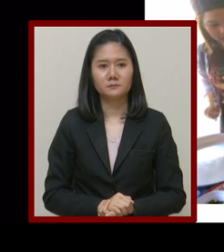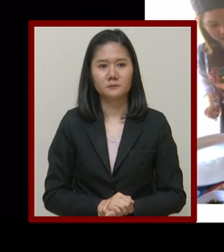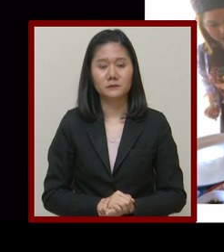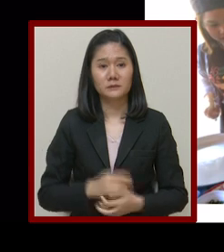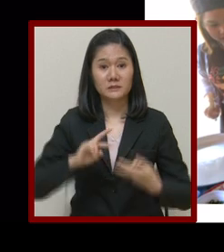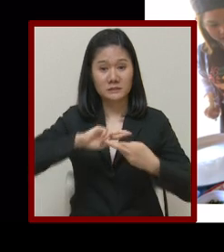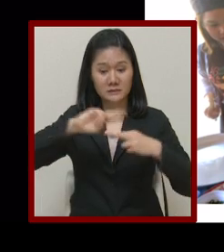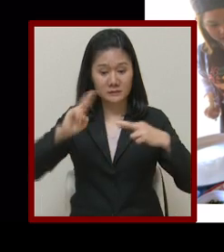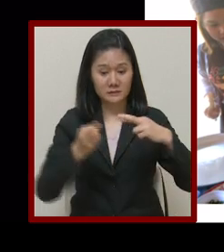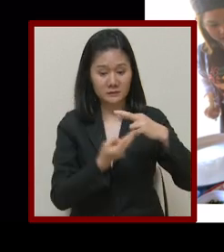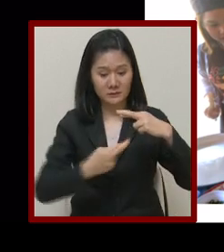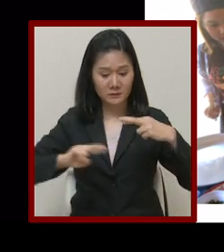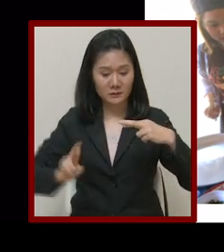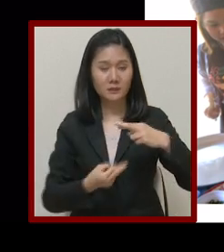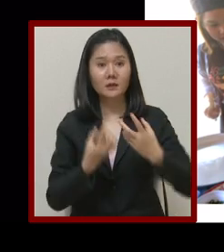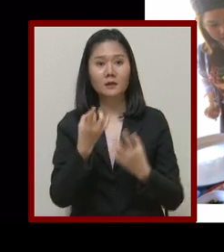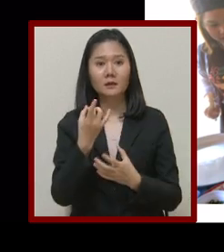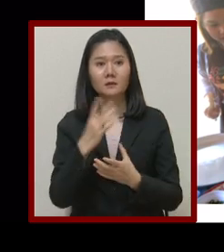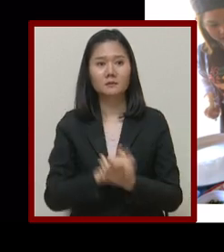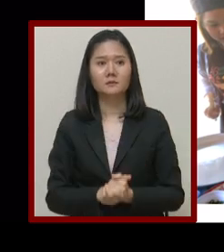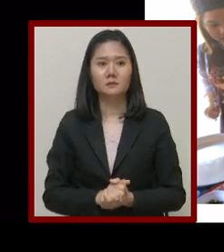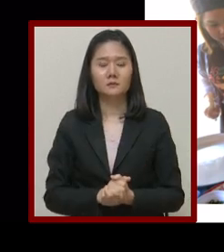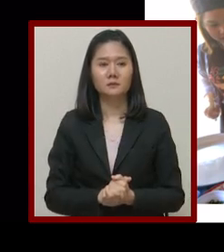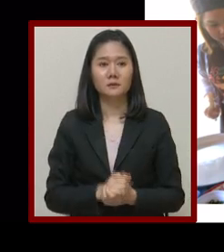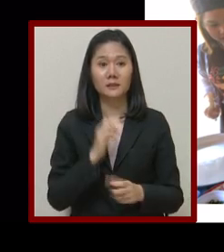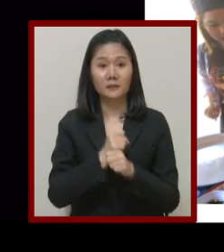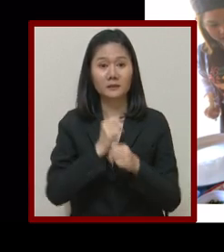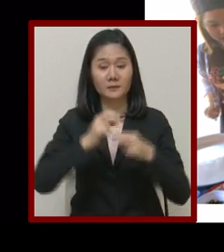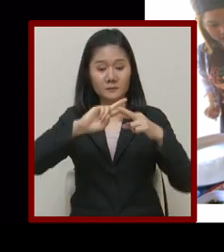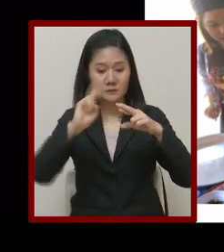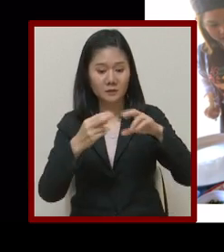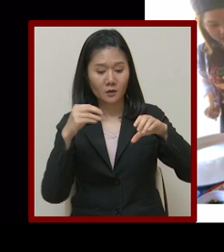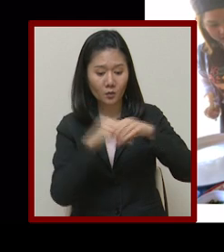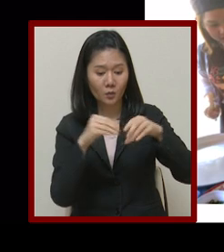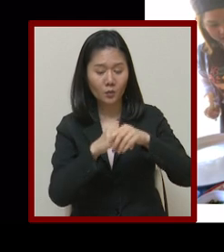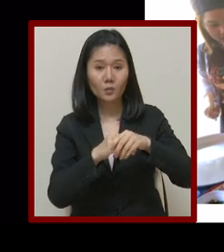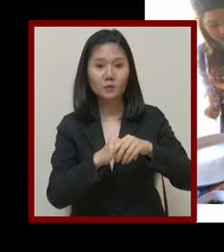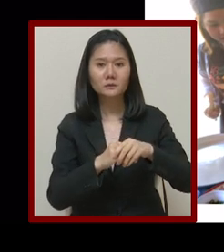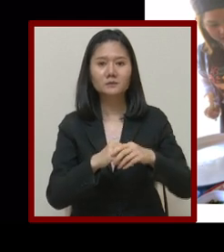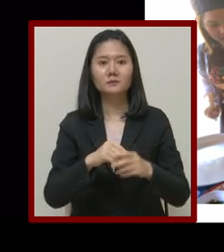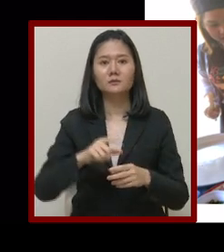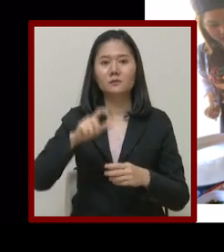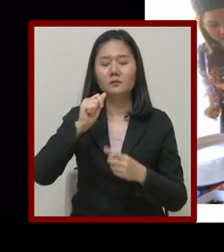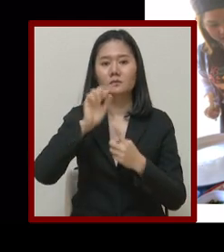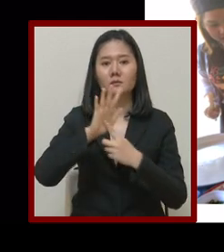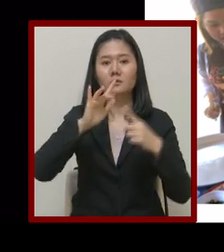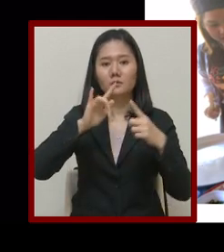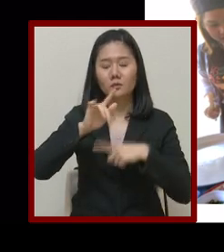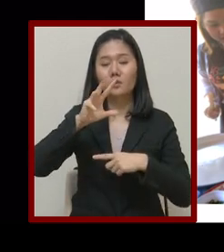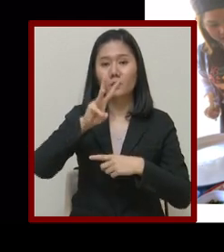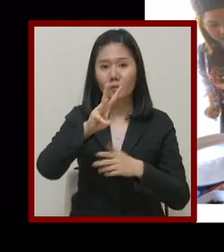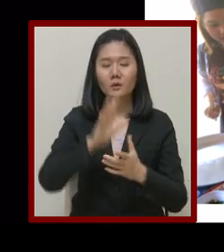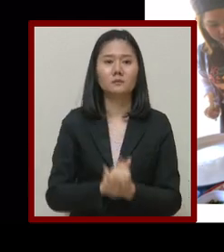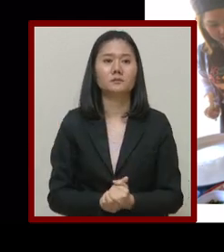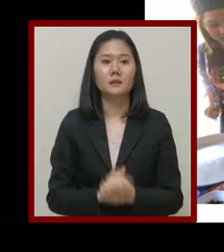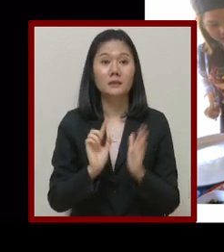ไส้ยัดไส้เอาอะไรมายัดการทำไส้อั่วนะใช่ไหมเริ่ม